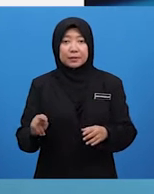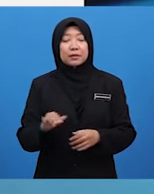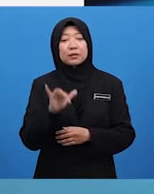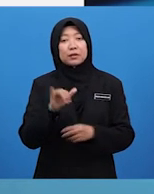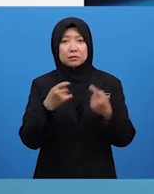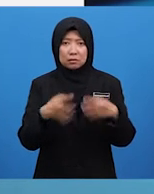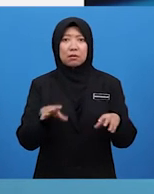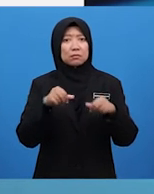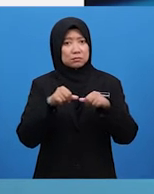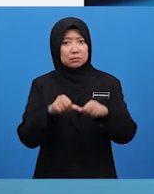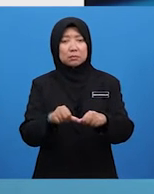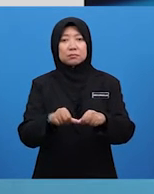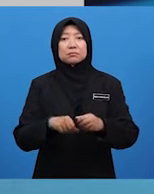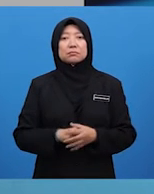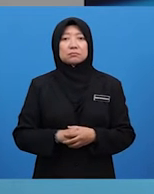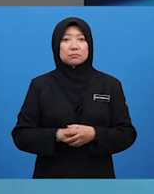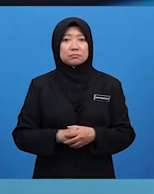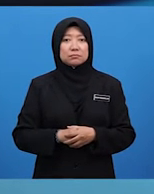telah ditetapkan.